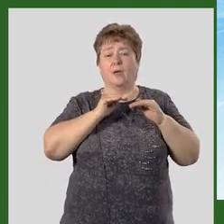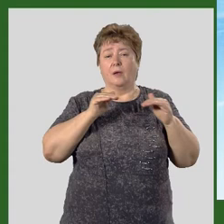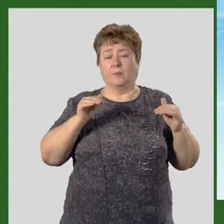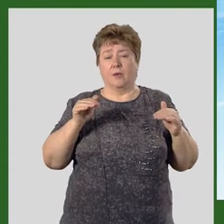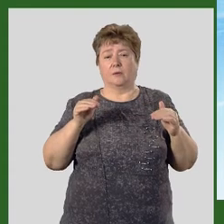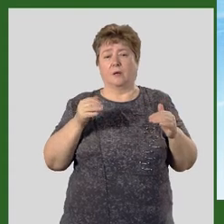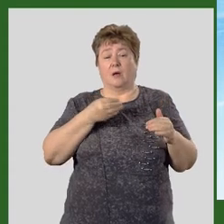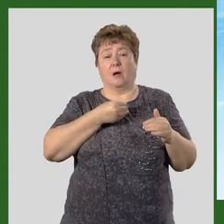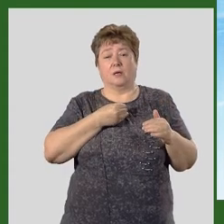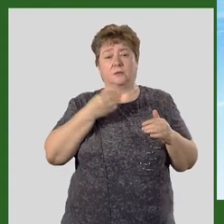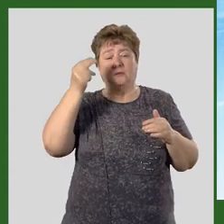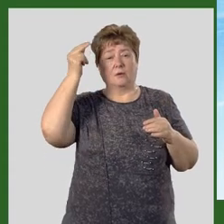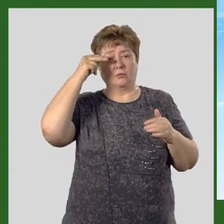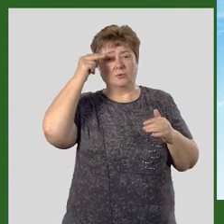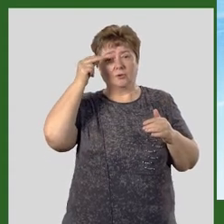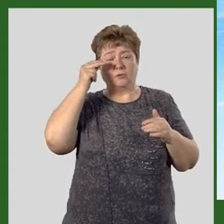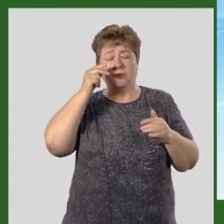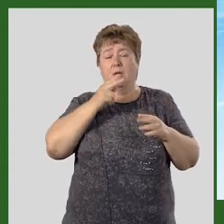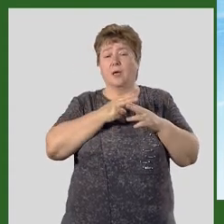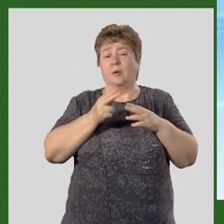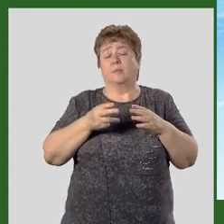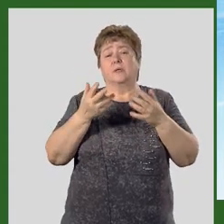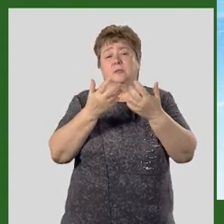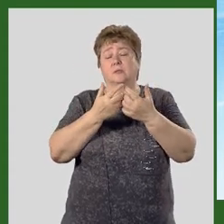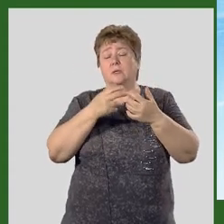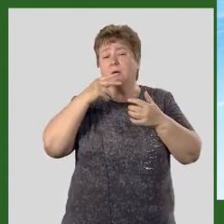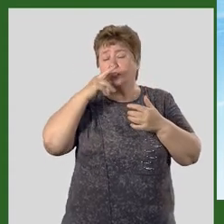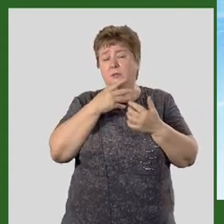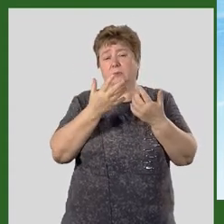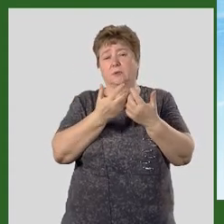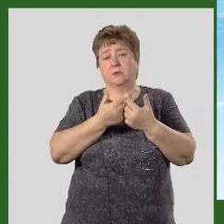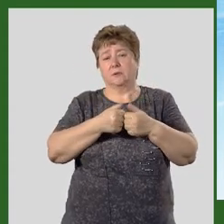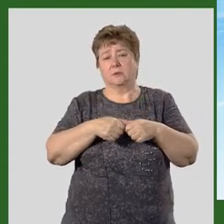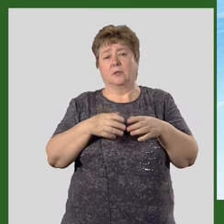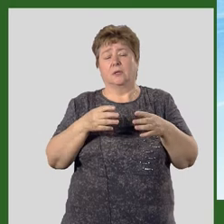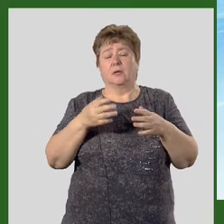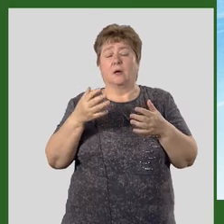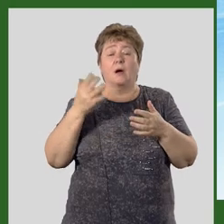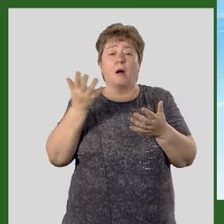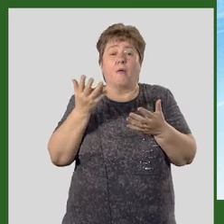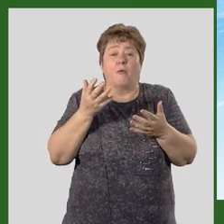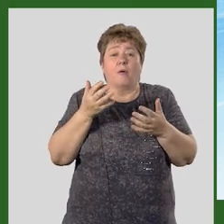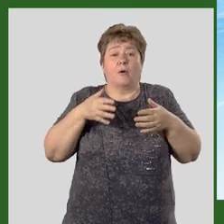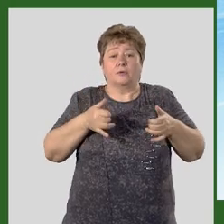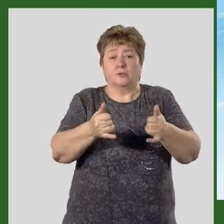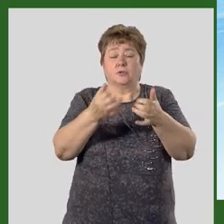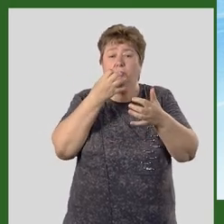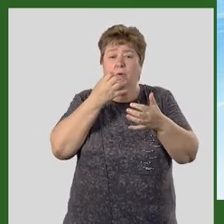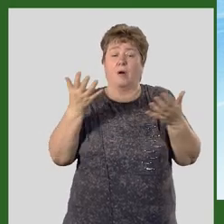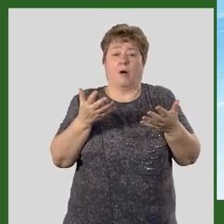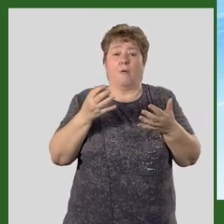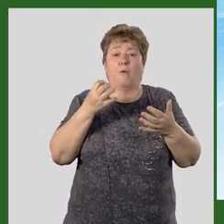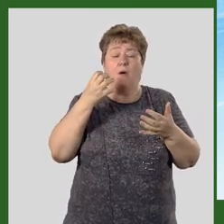Ребята, хотите научиться безошибочно определять, какое течение теплое, а